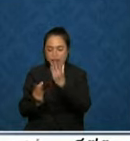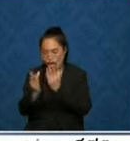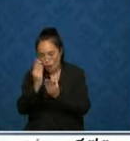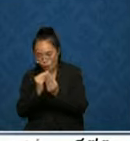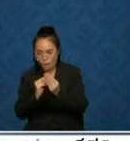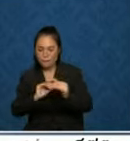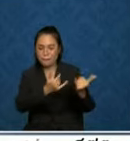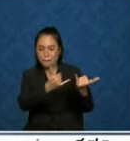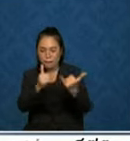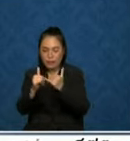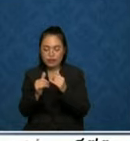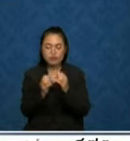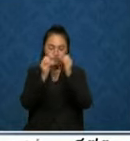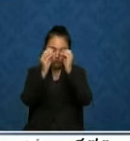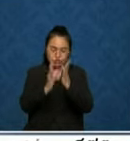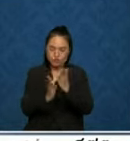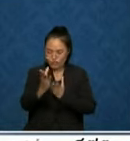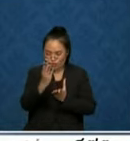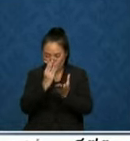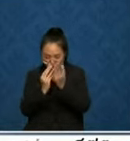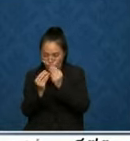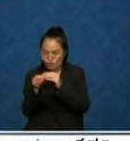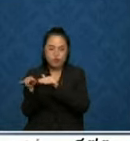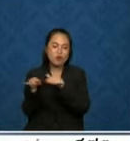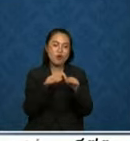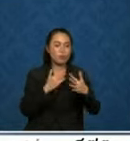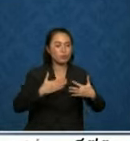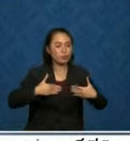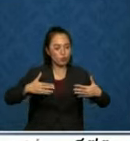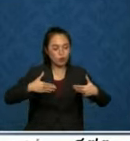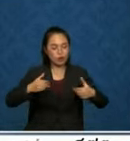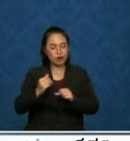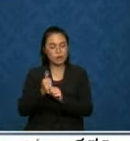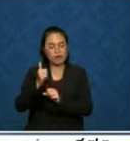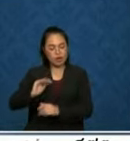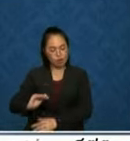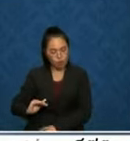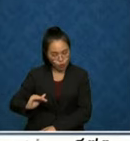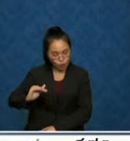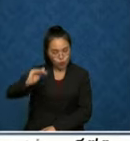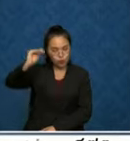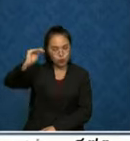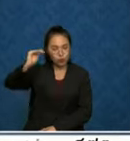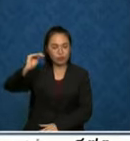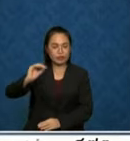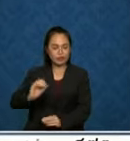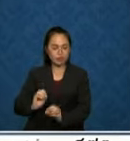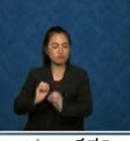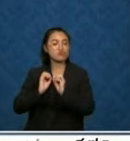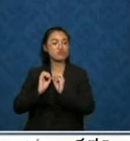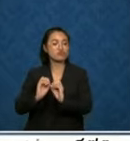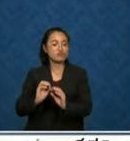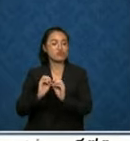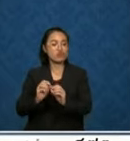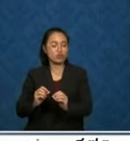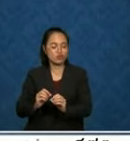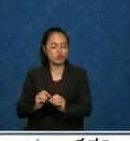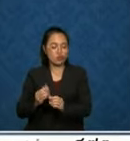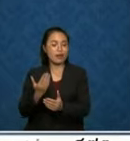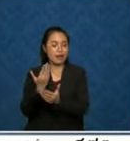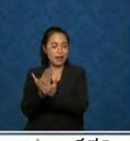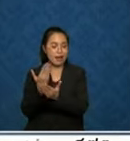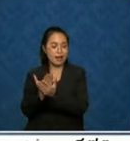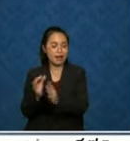ณครูและผู้เรียนสามารถเรียนรู้ไปด้วยกันอย่างสนุกสนานได้แล้วเมื่อเขาโตขึ้นมาเราก็ส่งเสริมความรู้ด้านการเงินที่ลึกขึ้น